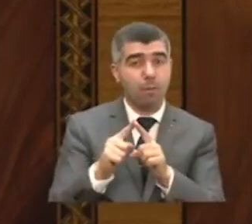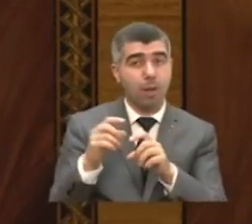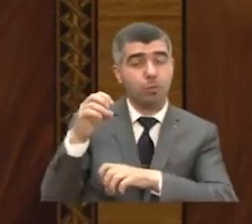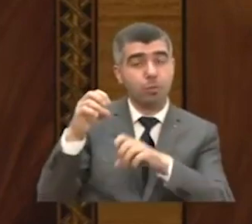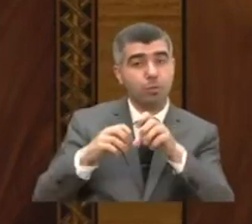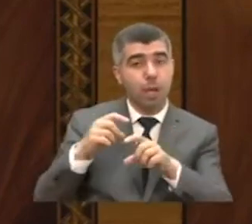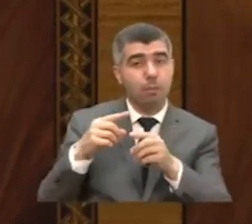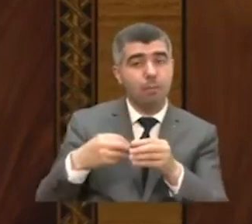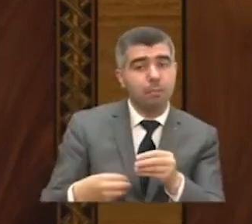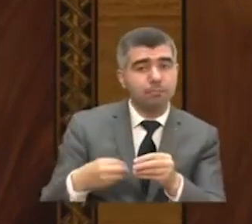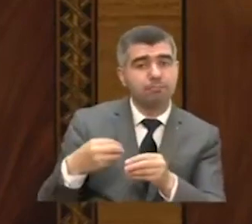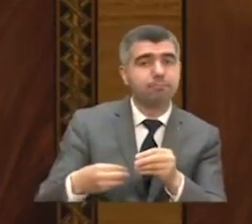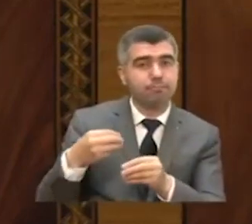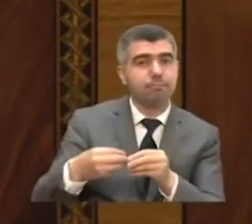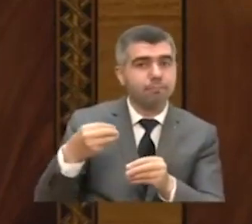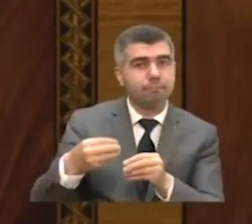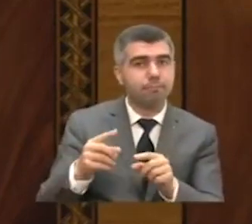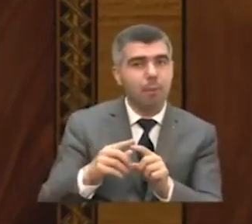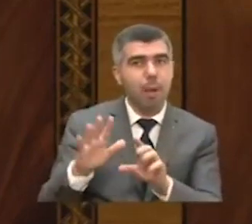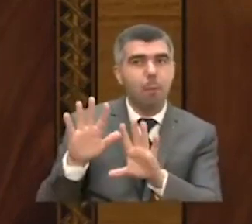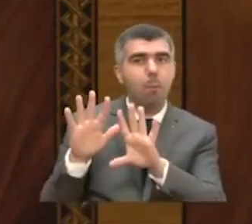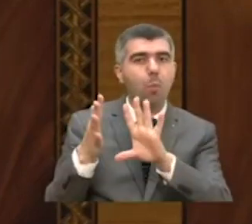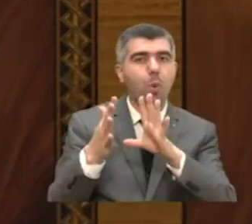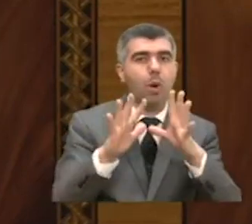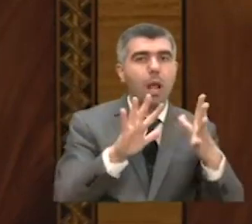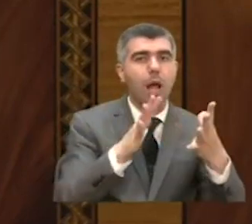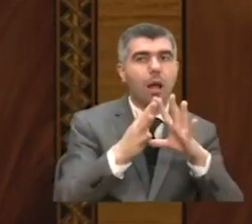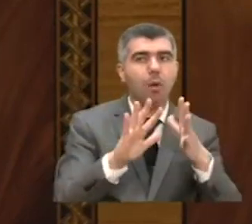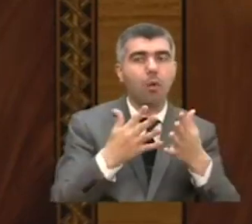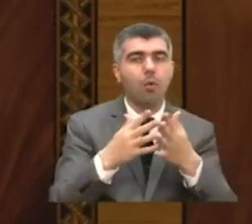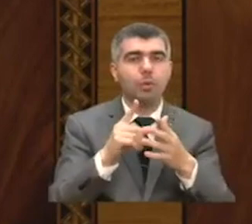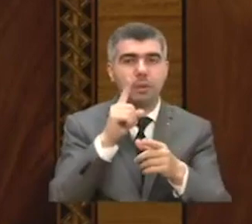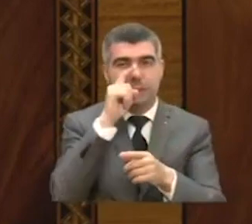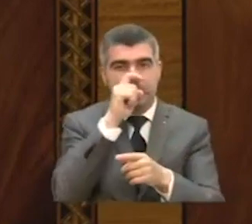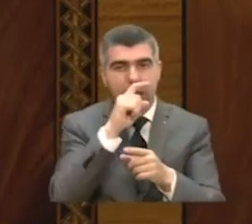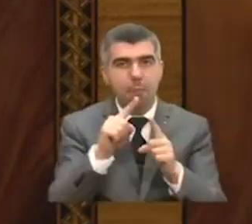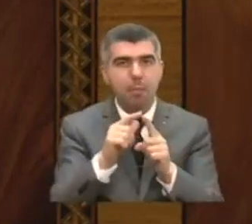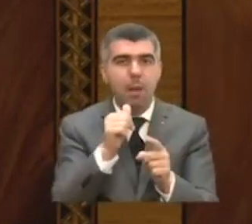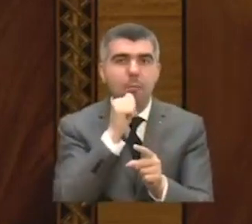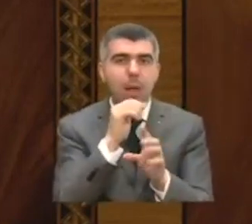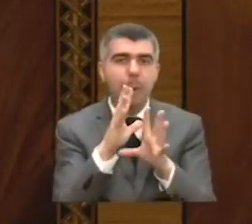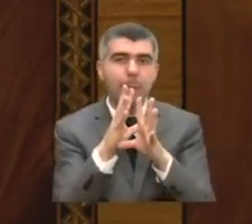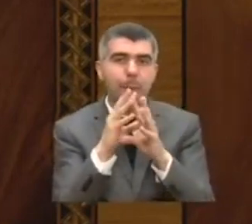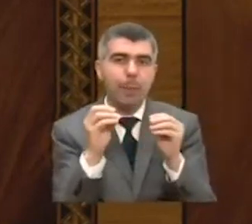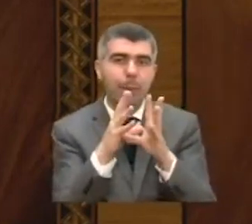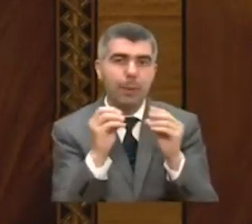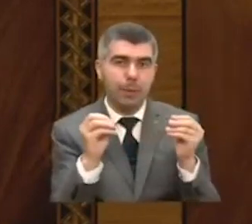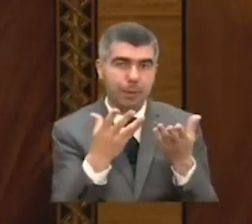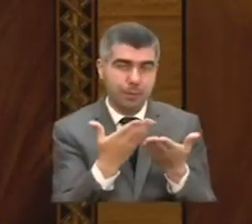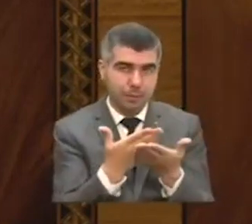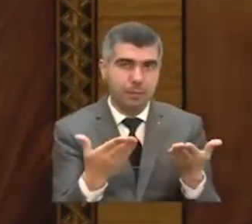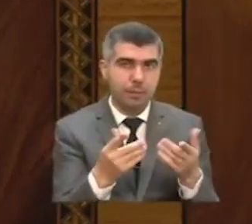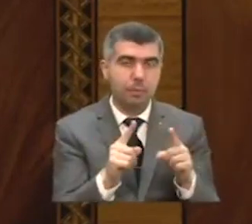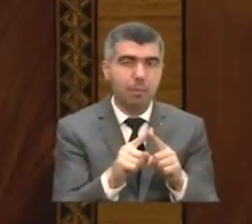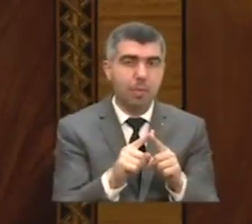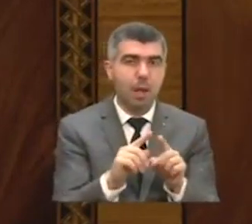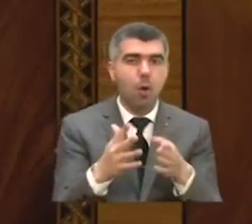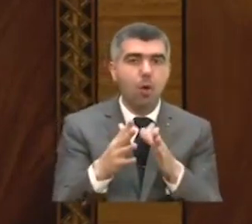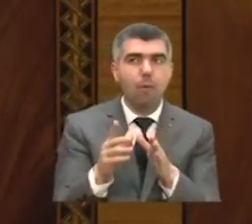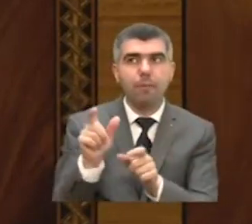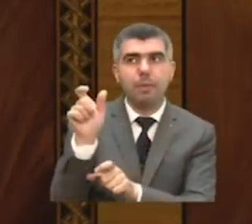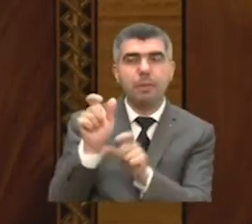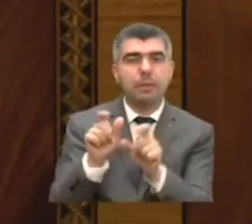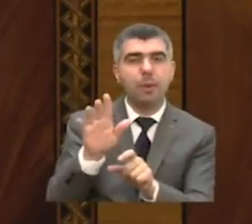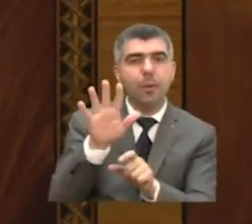بفعل معطيات مناخية مقلقة وعجز مائي كبير، الشيء الذي ساهم في زرع تخوف عند